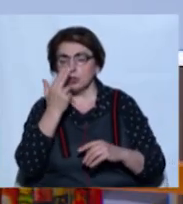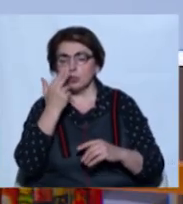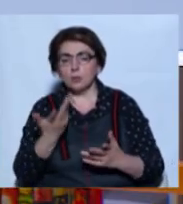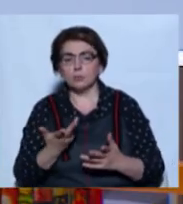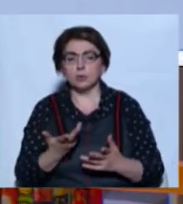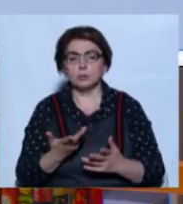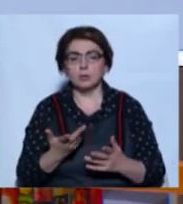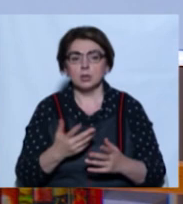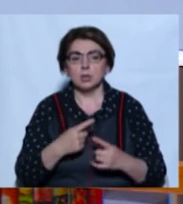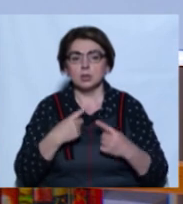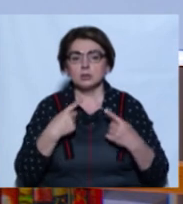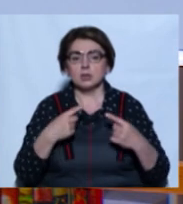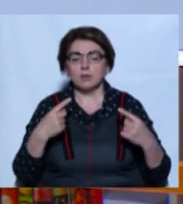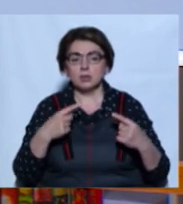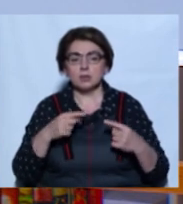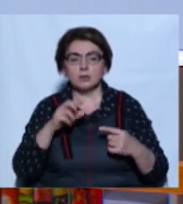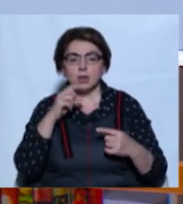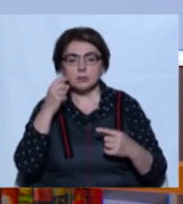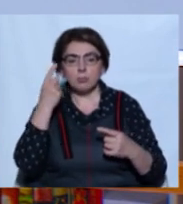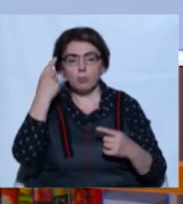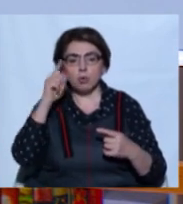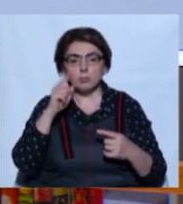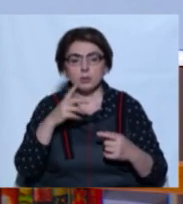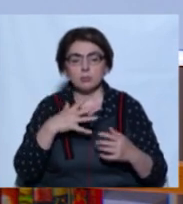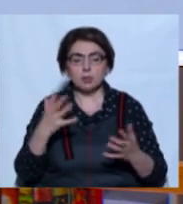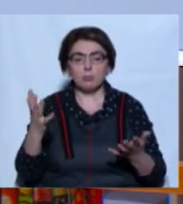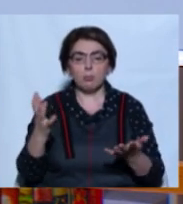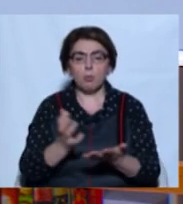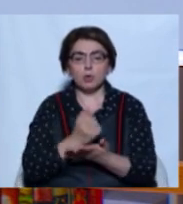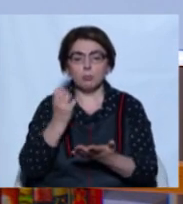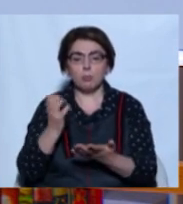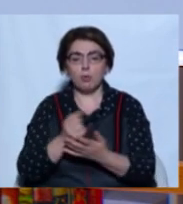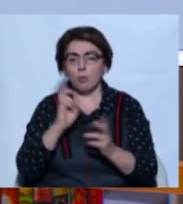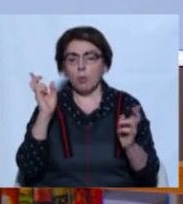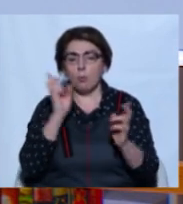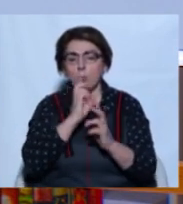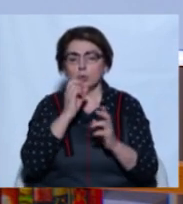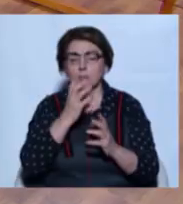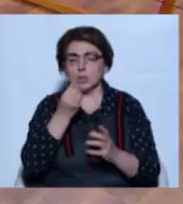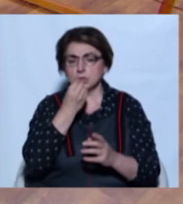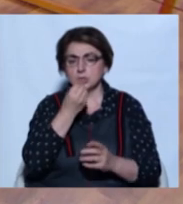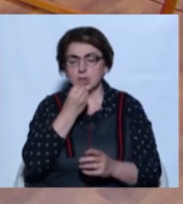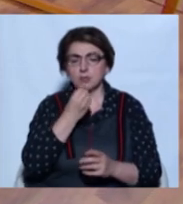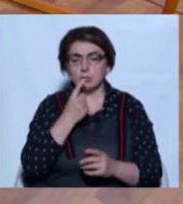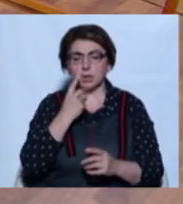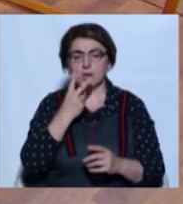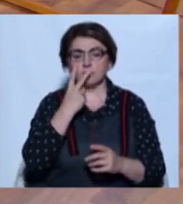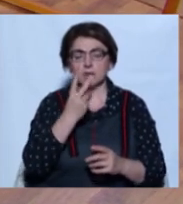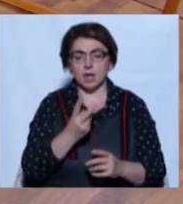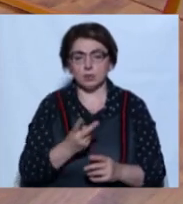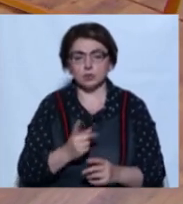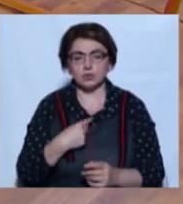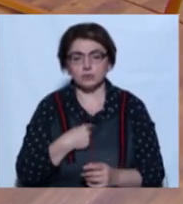სხვადასხვა სამარჯვები იმისათვის, რომ მათ მოიპოვონ ბუნებაში საკვები. მოდით ახლა